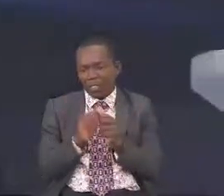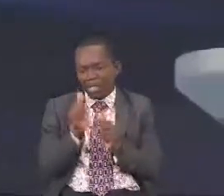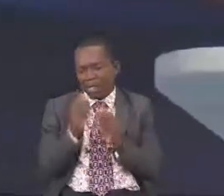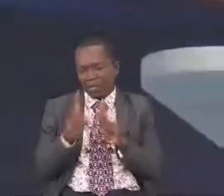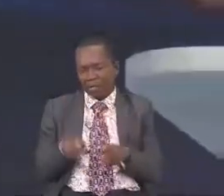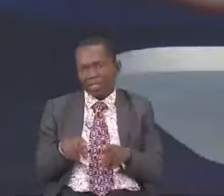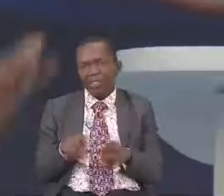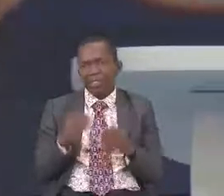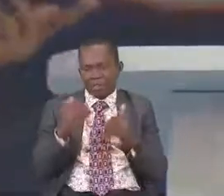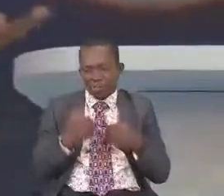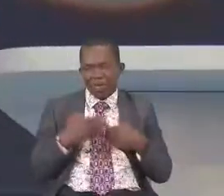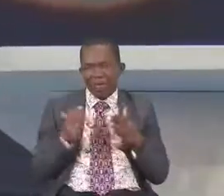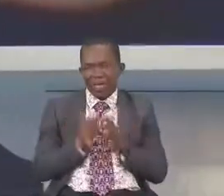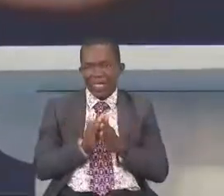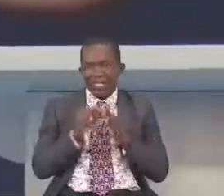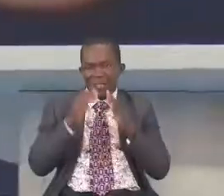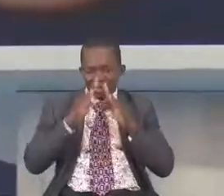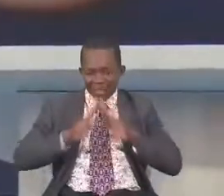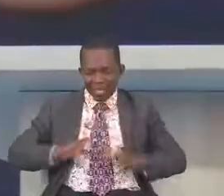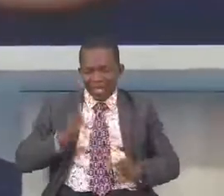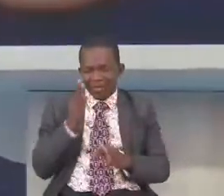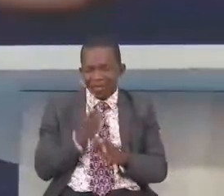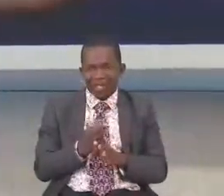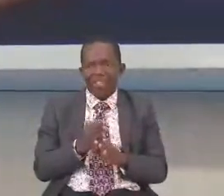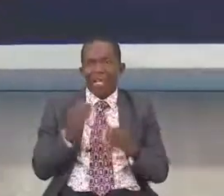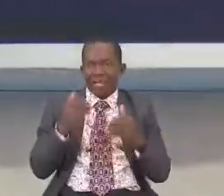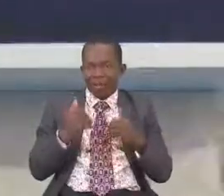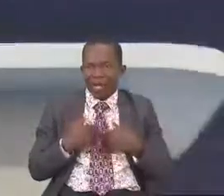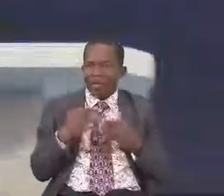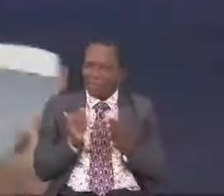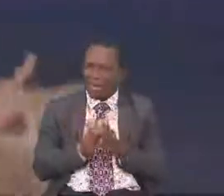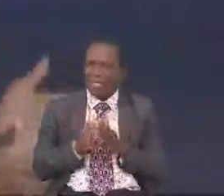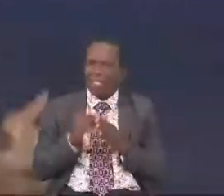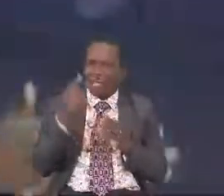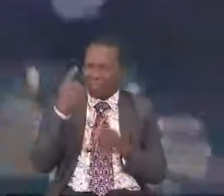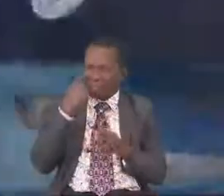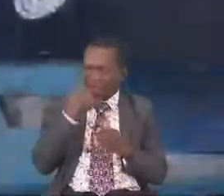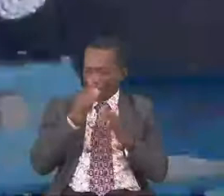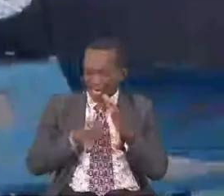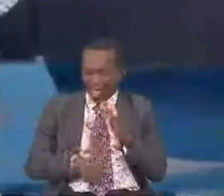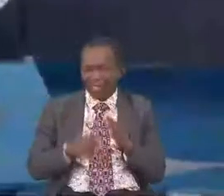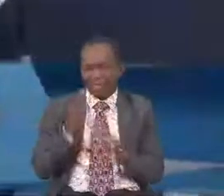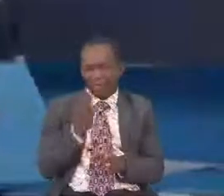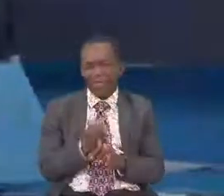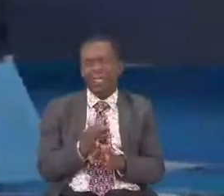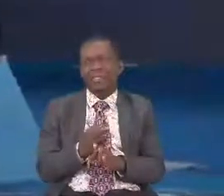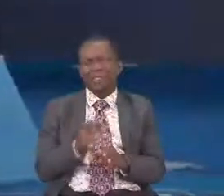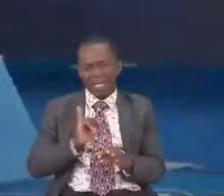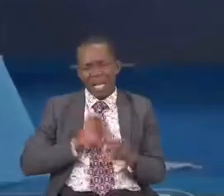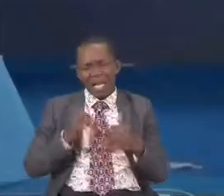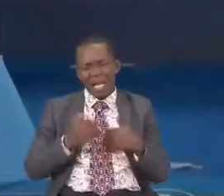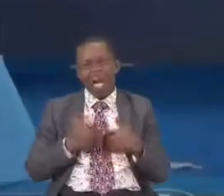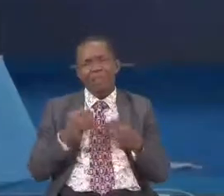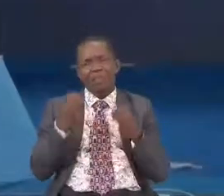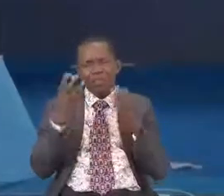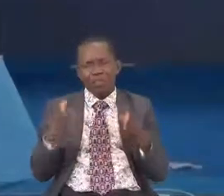foi silencieuse, tu as la foi sans la vue, et tu as un grand peuple, peuple nombreux dans cette vie, tu ne les vois pas.